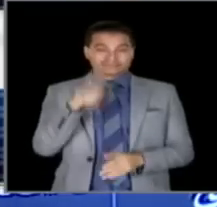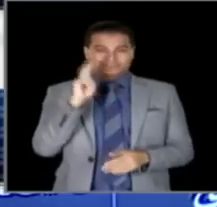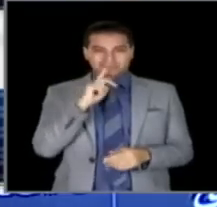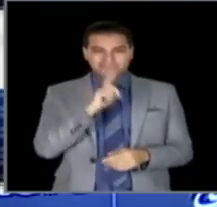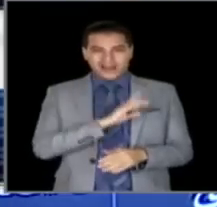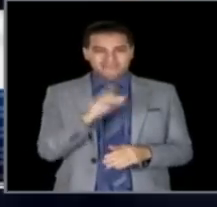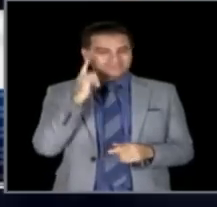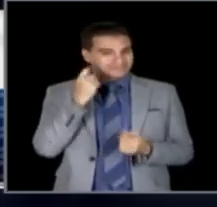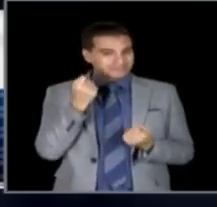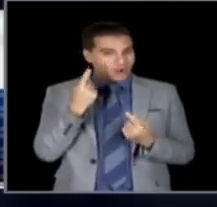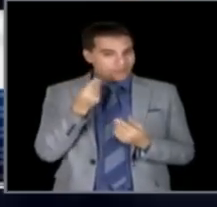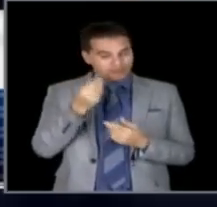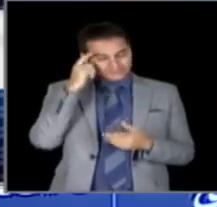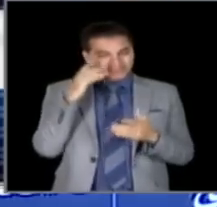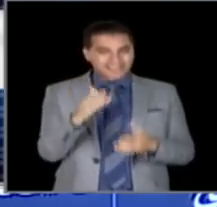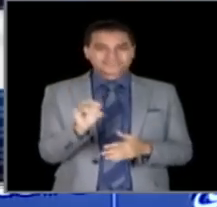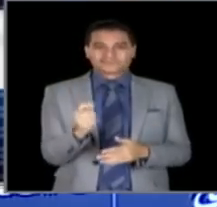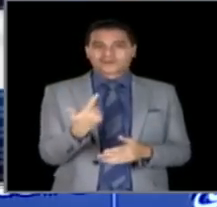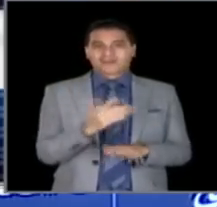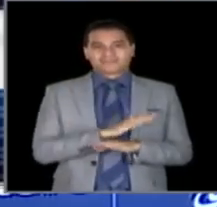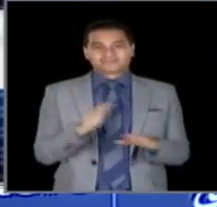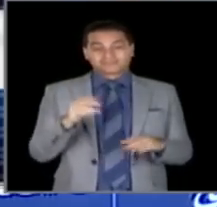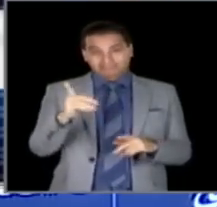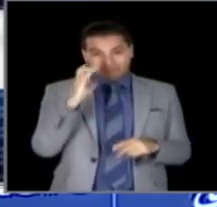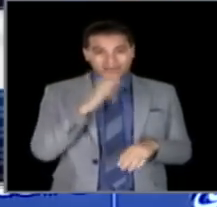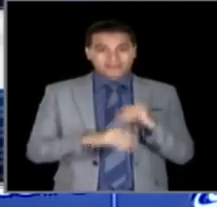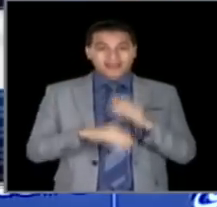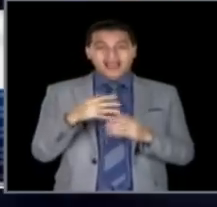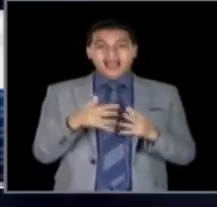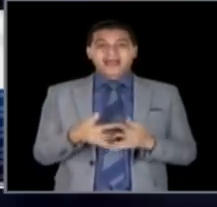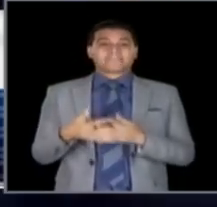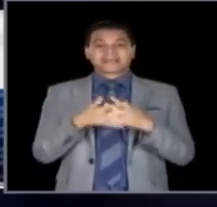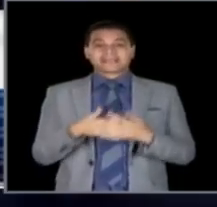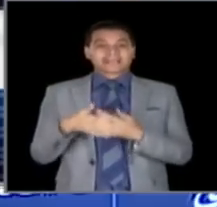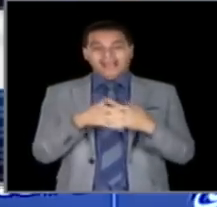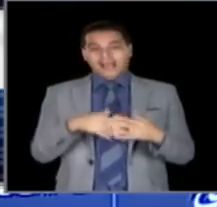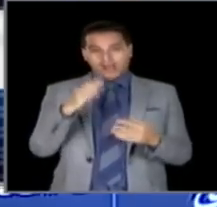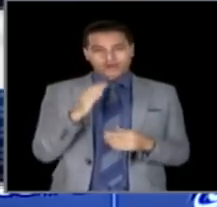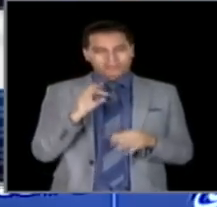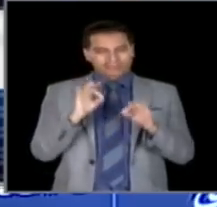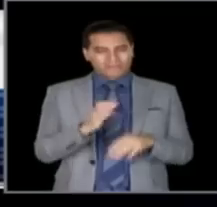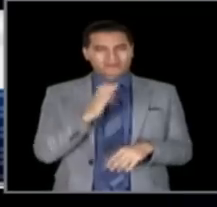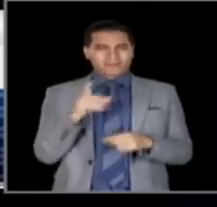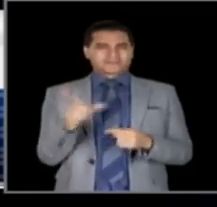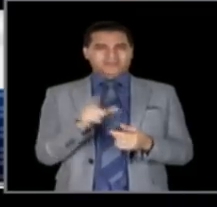اتخطف البازر، سرعة البديهة. إجابتك؟ أمريكا الجنوبية. طبعا، إجابة صحيحة،